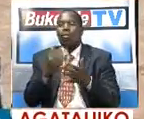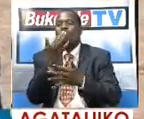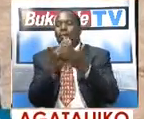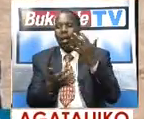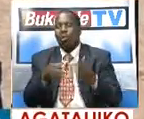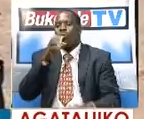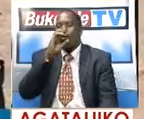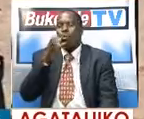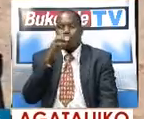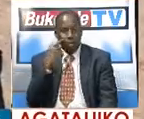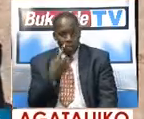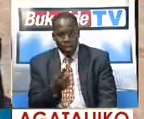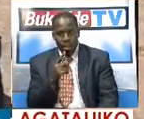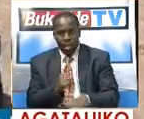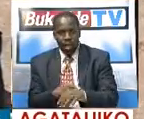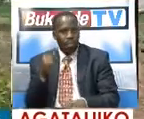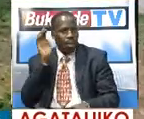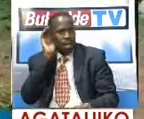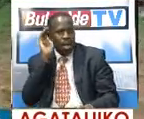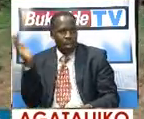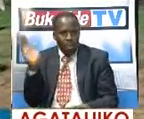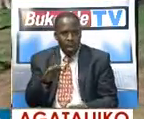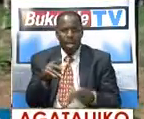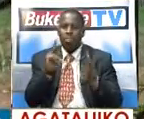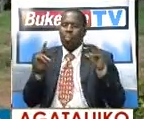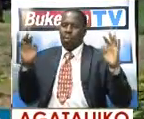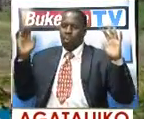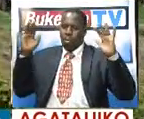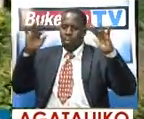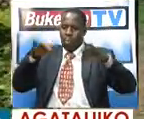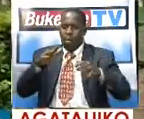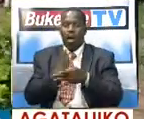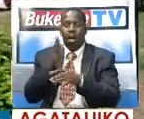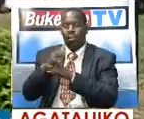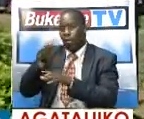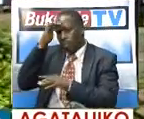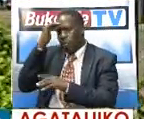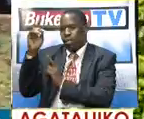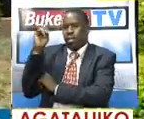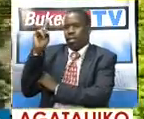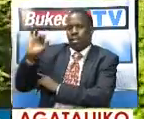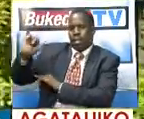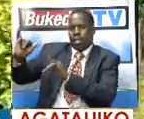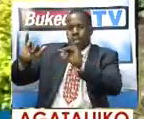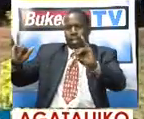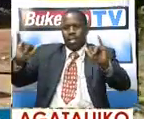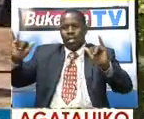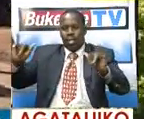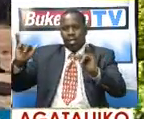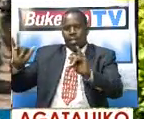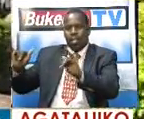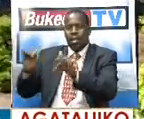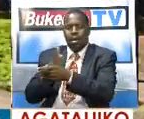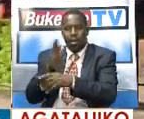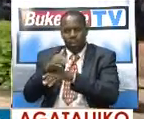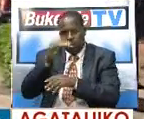Abantu oluwulidde nti muzina aleeteddwa bakunganya okulaba ebibadde bigenda maaso kyokka poliisi ne banabo okulaba nga tebatuukira ddala wadde okulinnya mu luggya abadde emikulu era